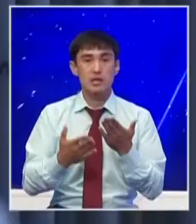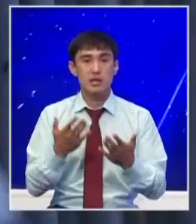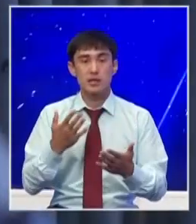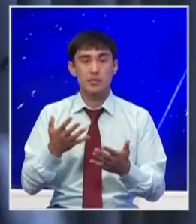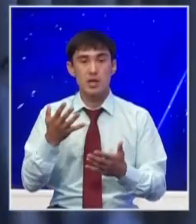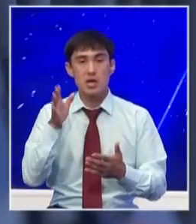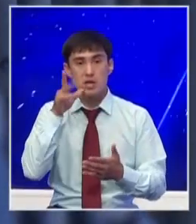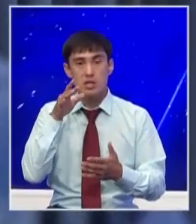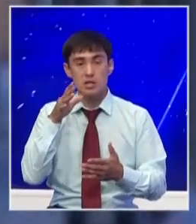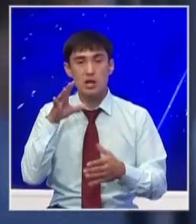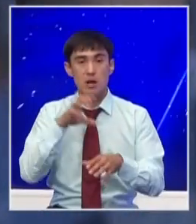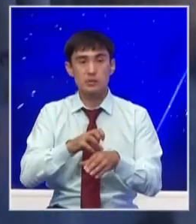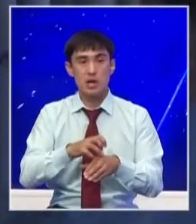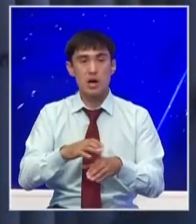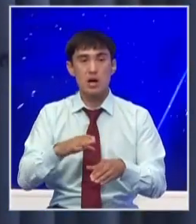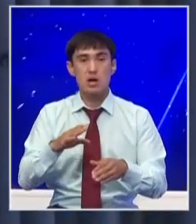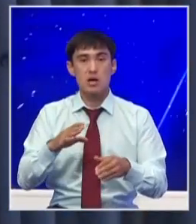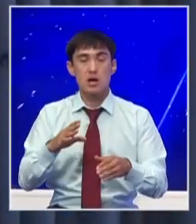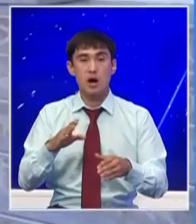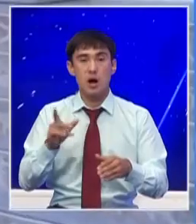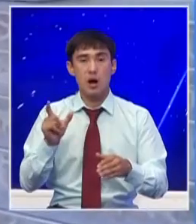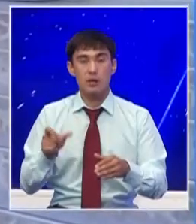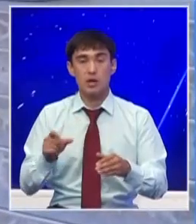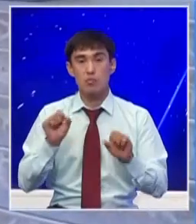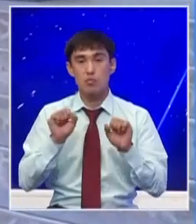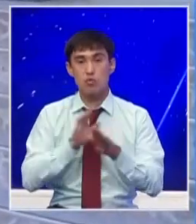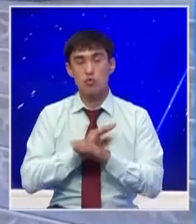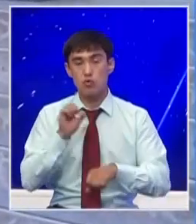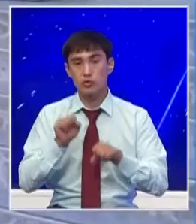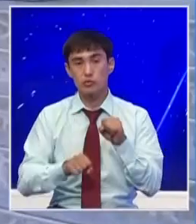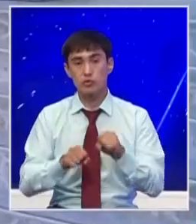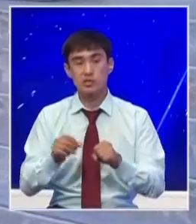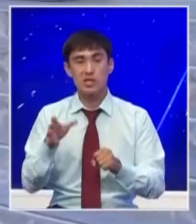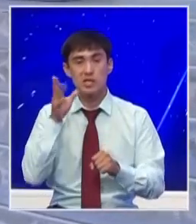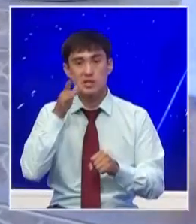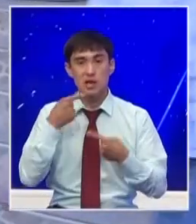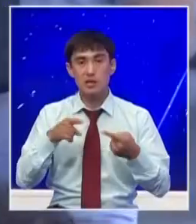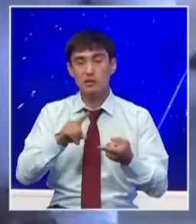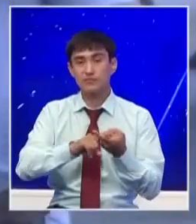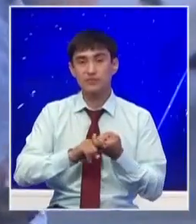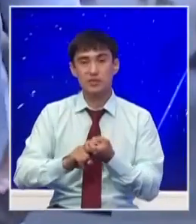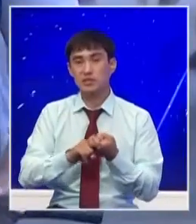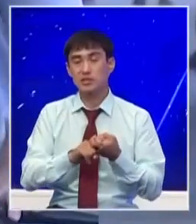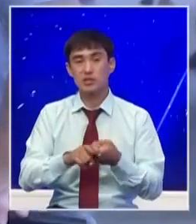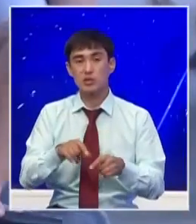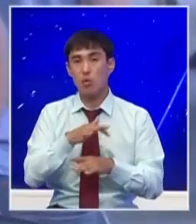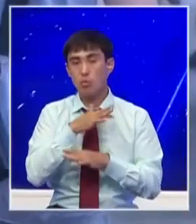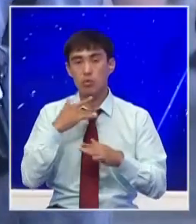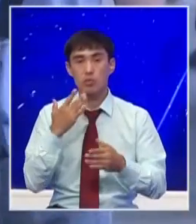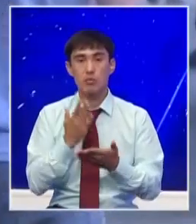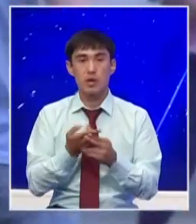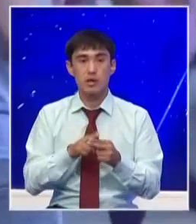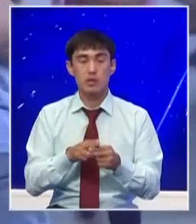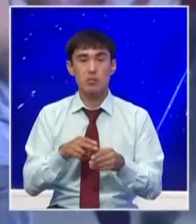ең қайғылы салдары адам өлімі. Себебі жарақат алған адамға ит сілекейінің сөлі арқылы түрлі инфекция мен вирустардың жұғуы әбден мүмкін.